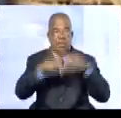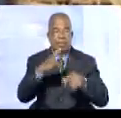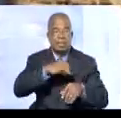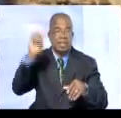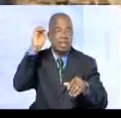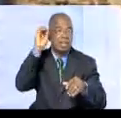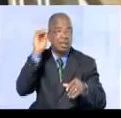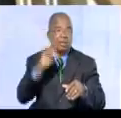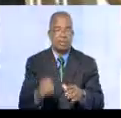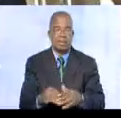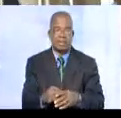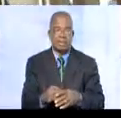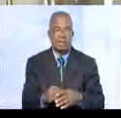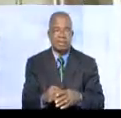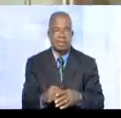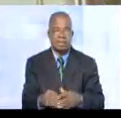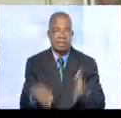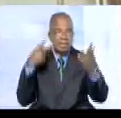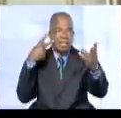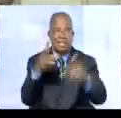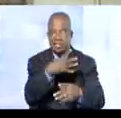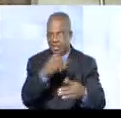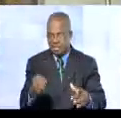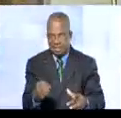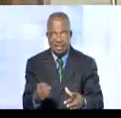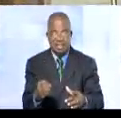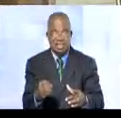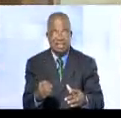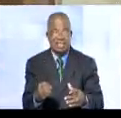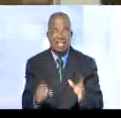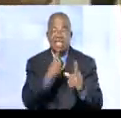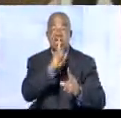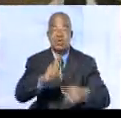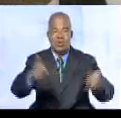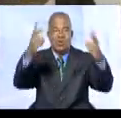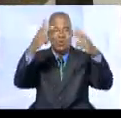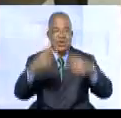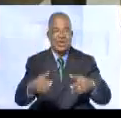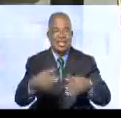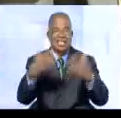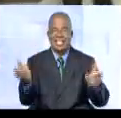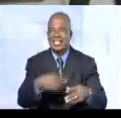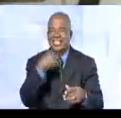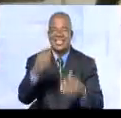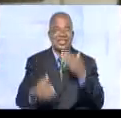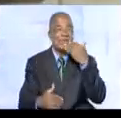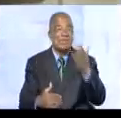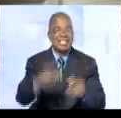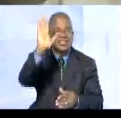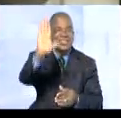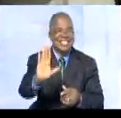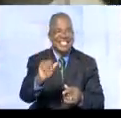par l'ambassadeur nigérien auprès de la République de Côte d'Ivoire. Je suis venu saluer le président,